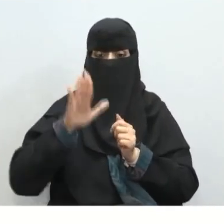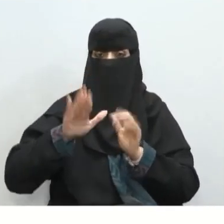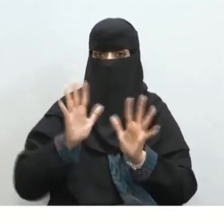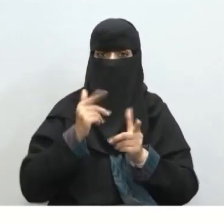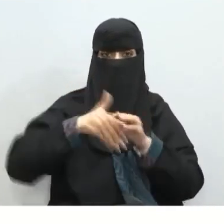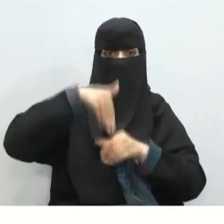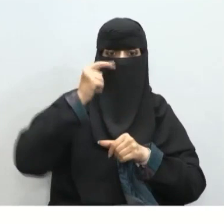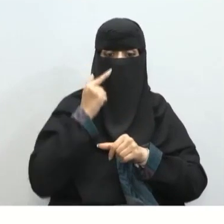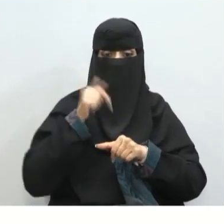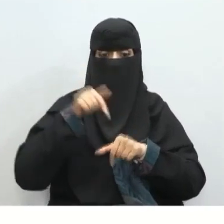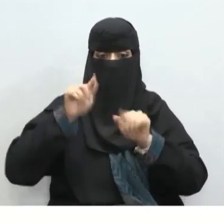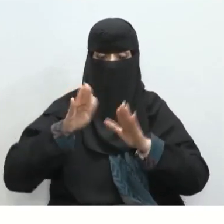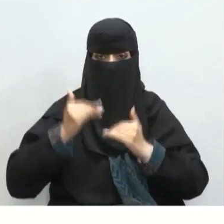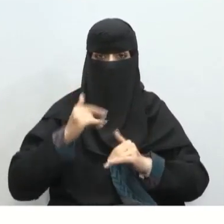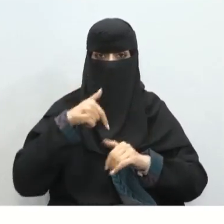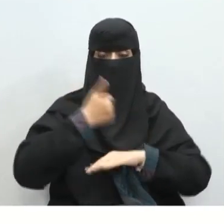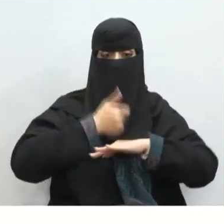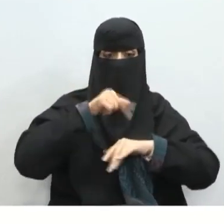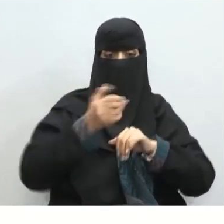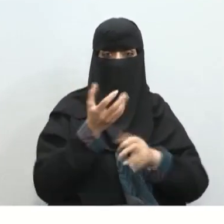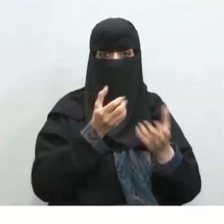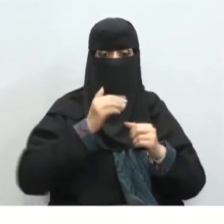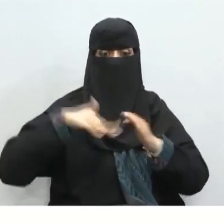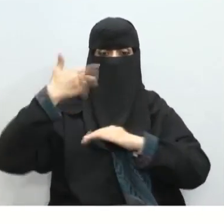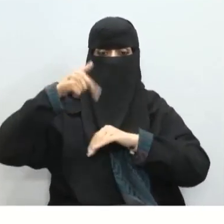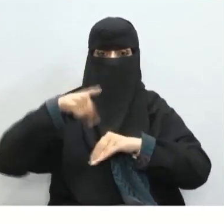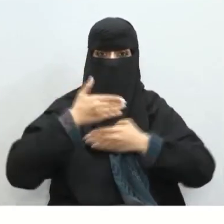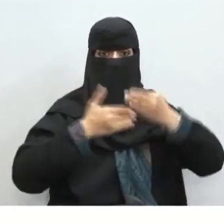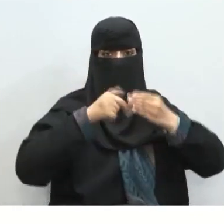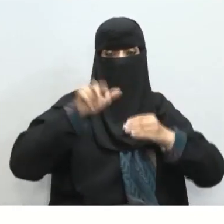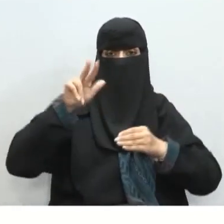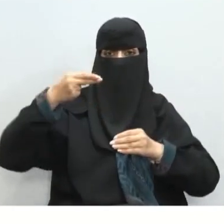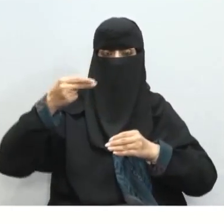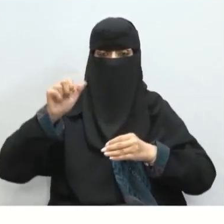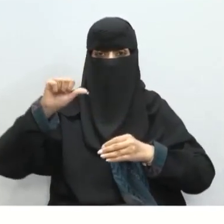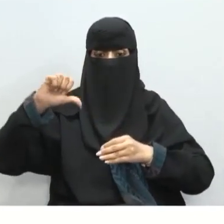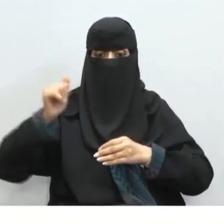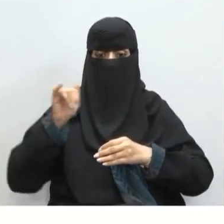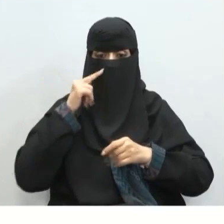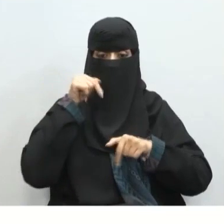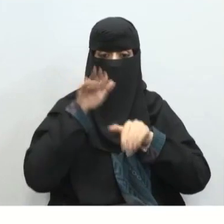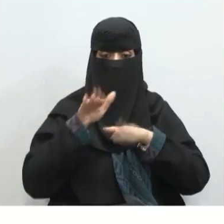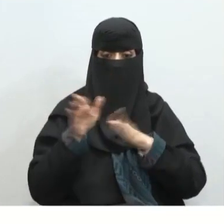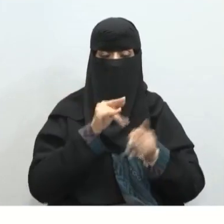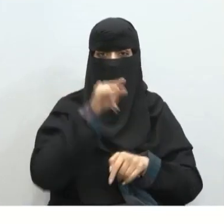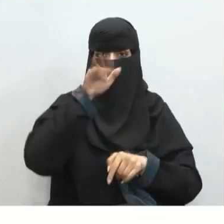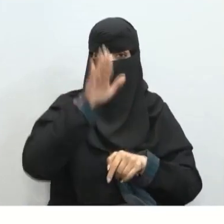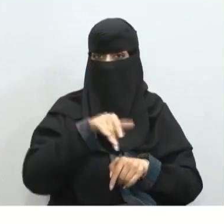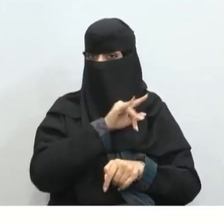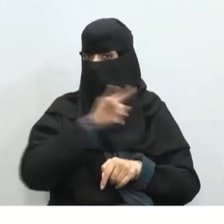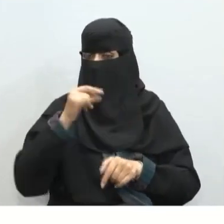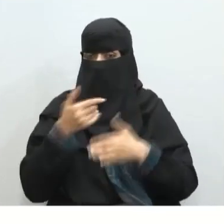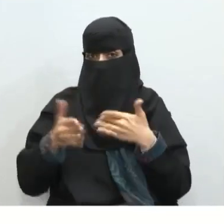المخلوقات الحيه الاتيه تعتمد على مصادر خارجيه للمركبات العضويه مثل ما يظهر معنا جميعها لا